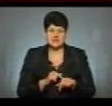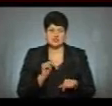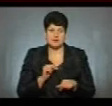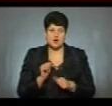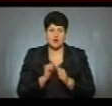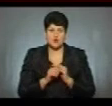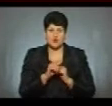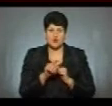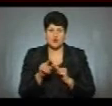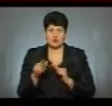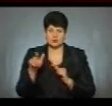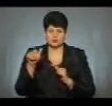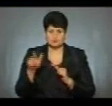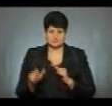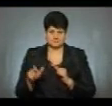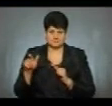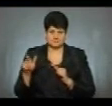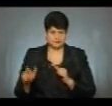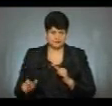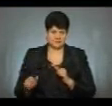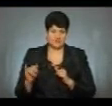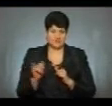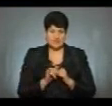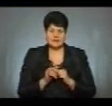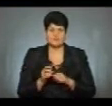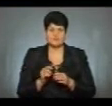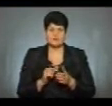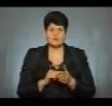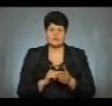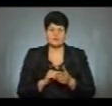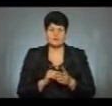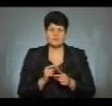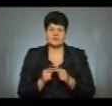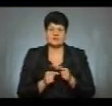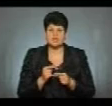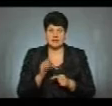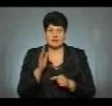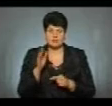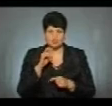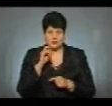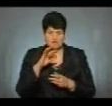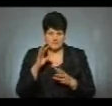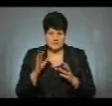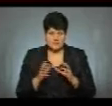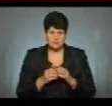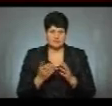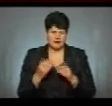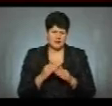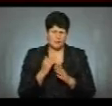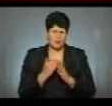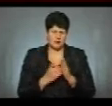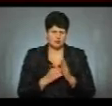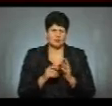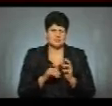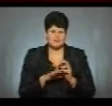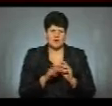кожного мешканця, зокрема, і позначається на майбутньому країни в цілому. Давайте все по порядку. Про земельну